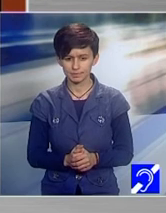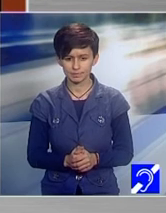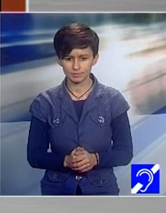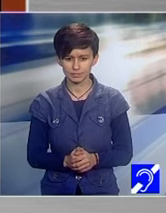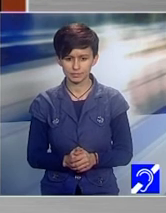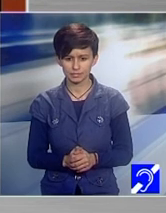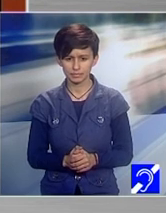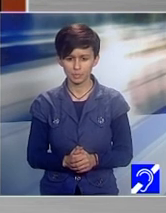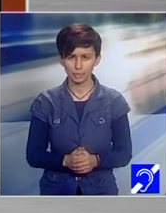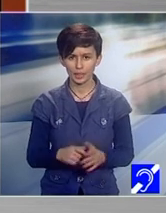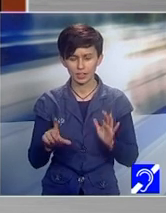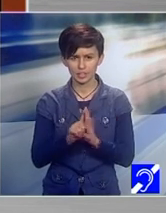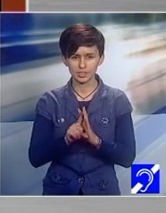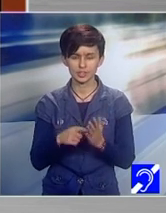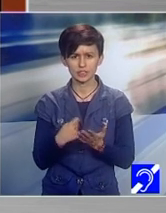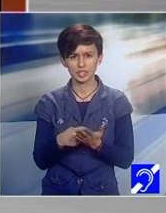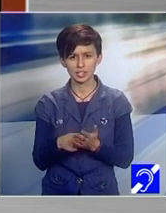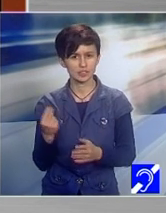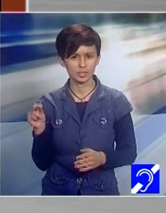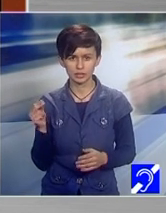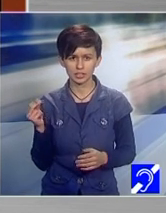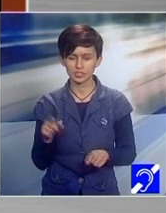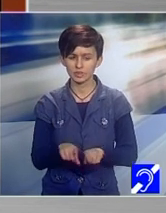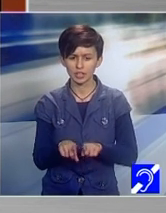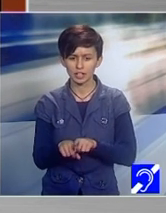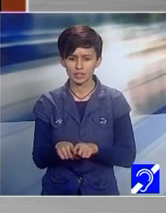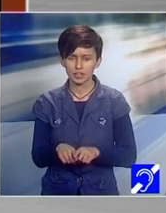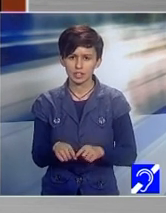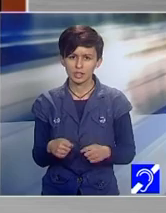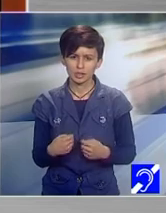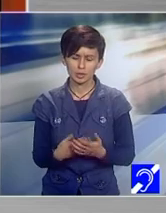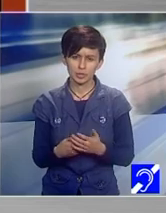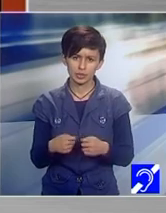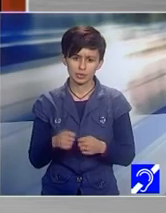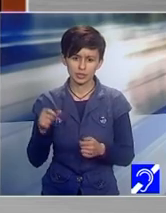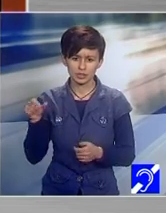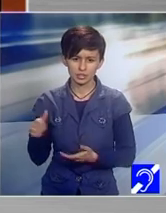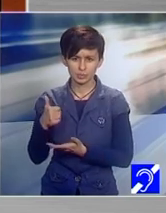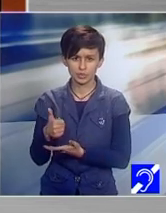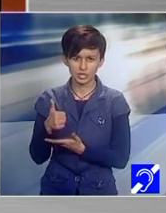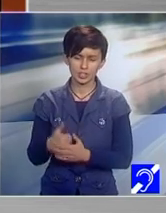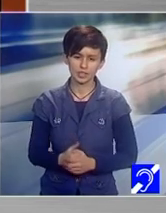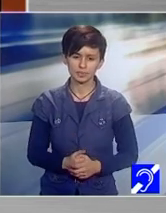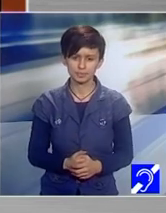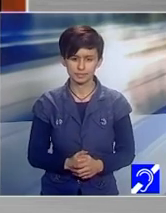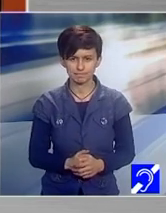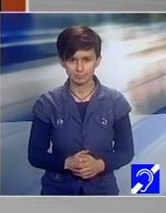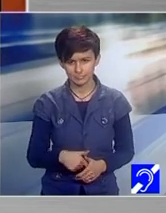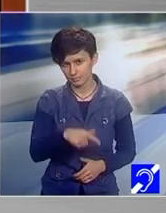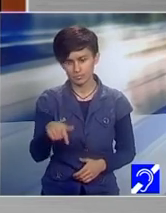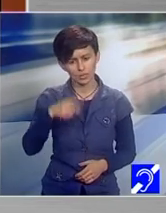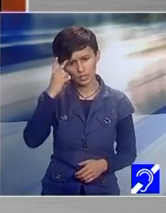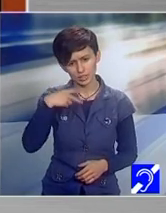Salarizării unitare, deci să salarizări, fie exact, pentru toți bugetarii. Până în pragul alegerilor. Da. Bun, se înțelege că